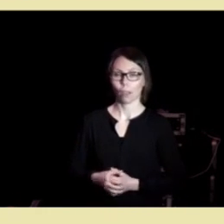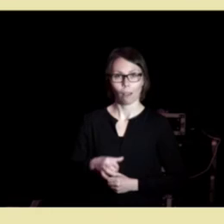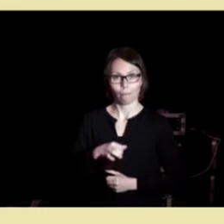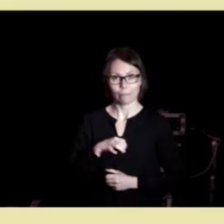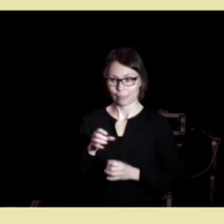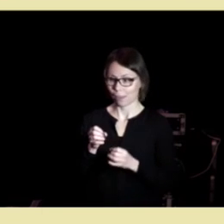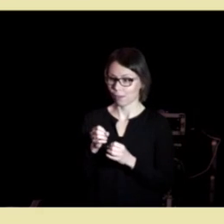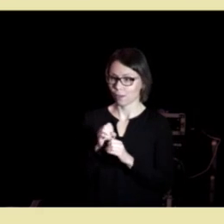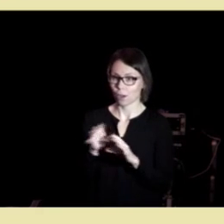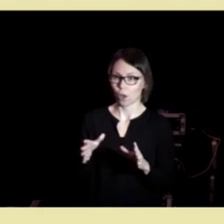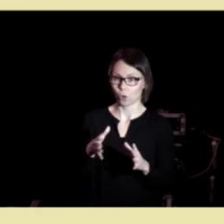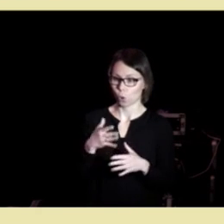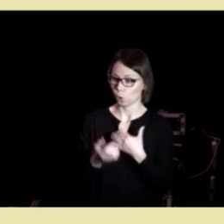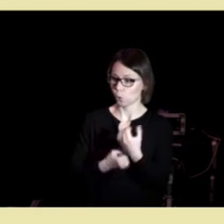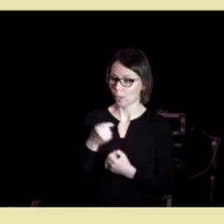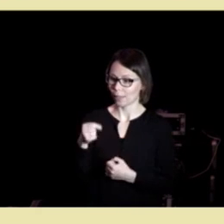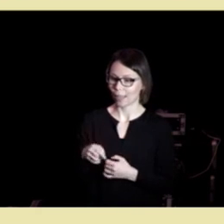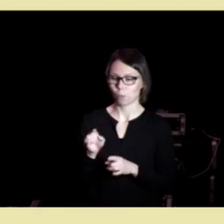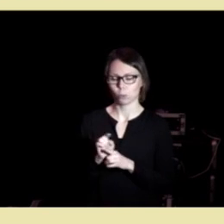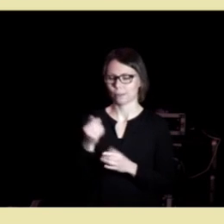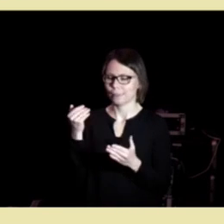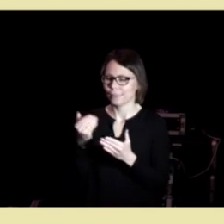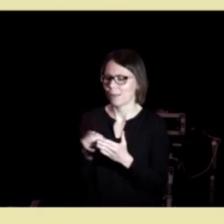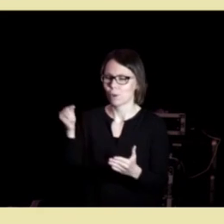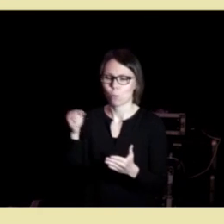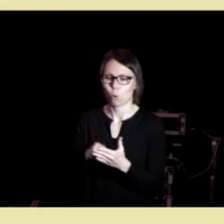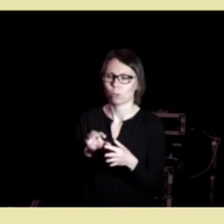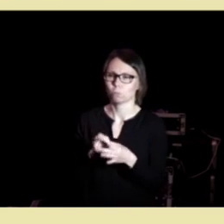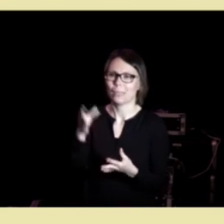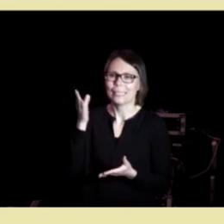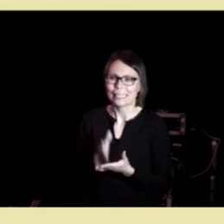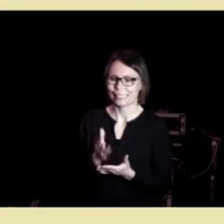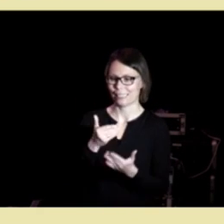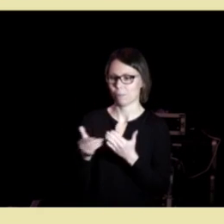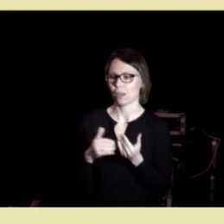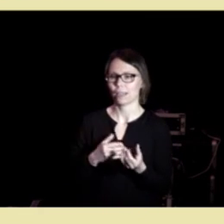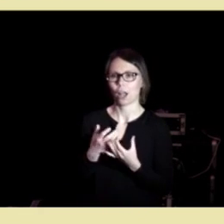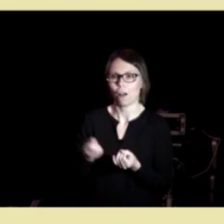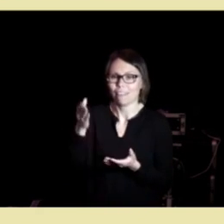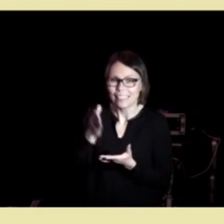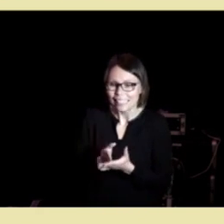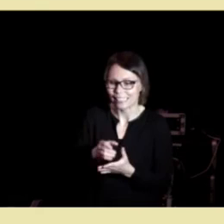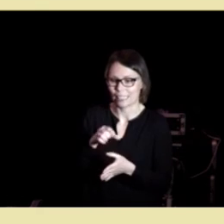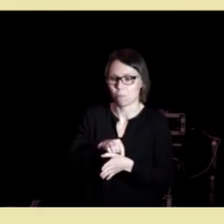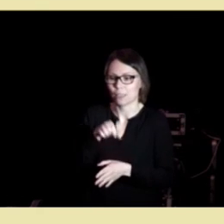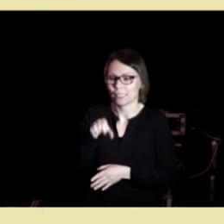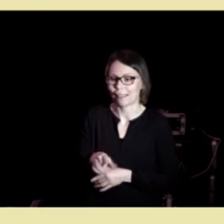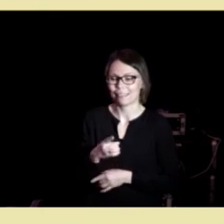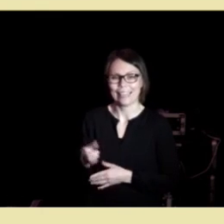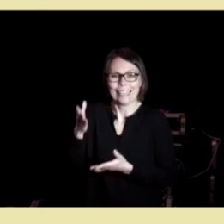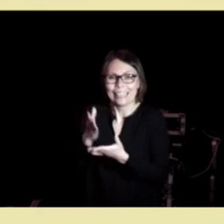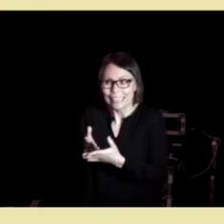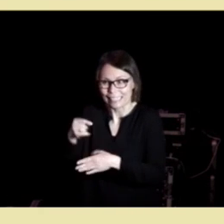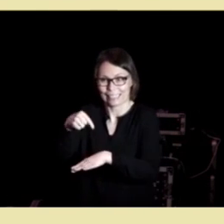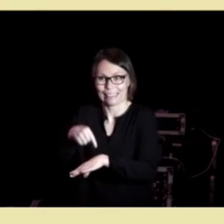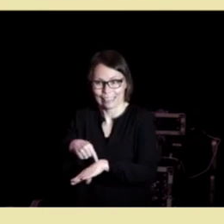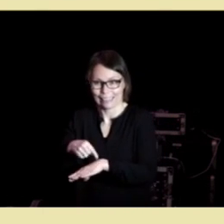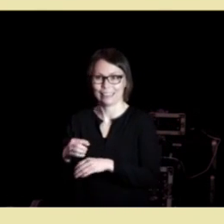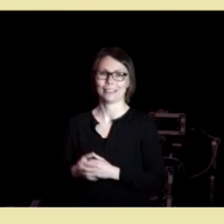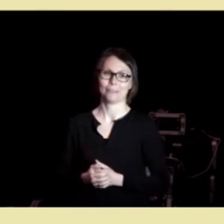Hvis vi klarer det, er vi nærmere målet om riktig behandling av riktig pasient til riktig tid,